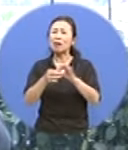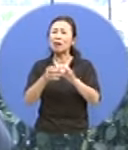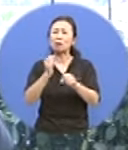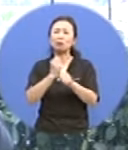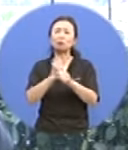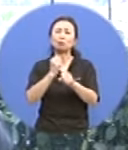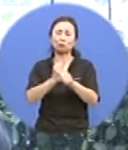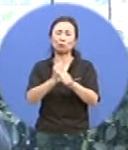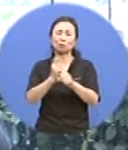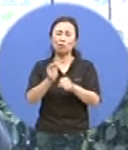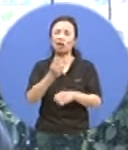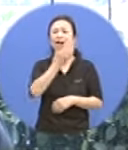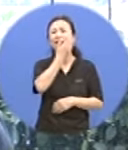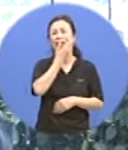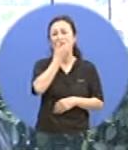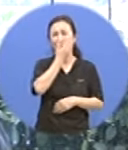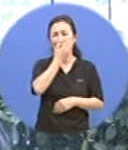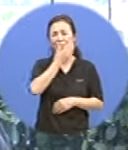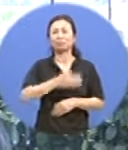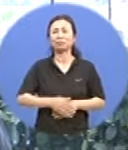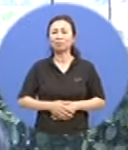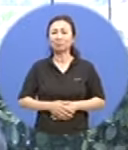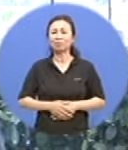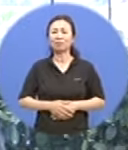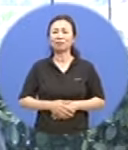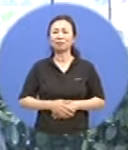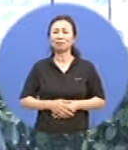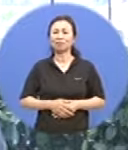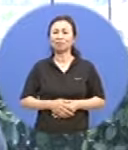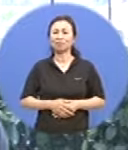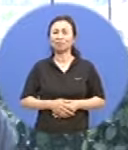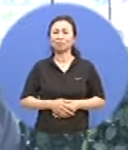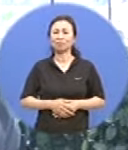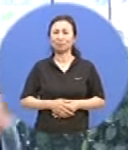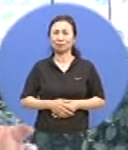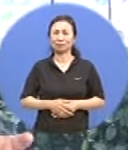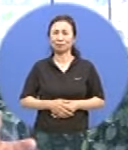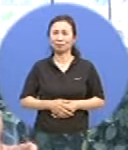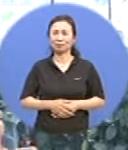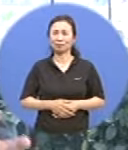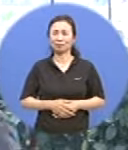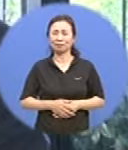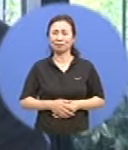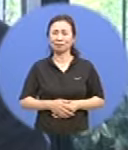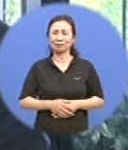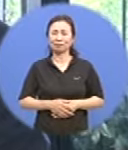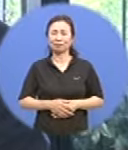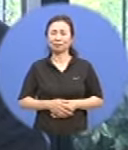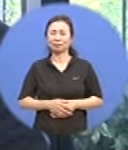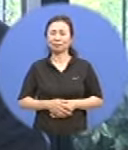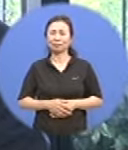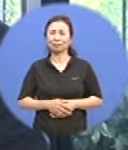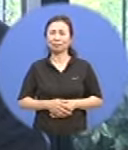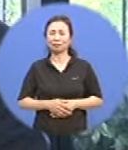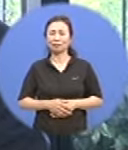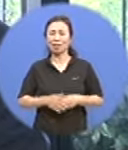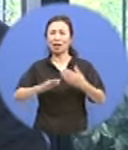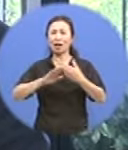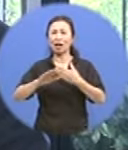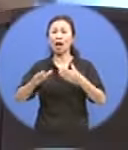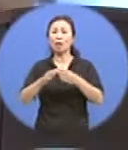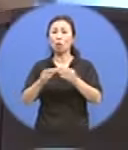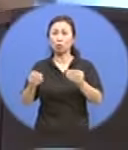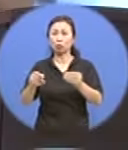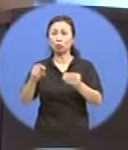かつての世界は日本以外の世界はそうだし、うん、日本もそんな感じになっていくんじゃないかと思うんですね。でそこで海外の見本